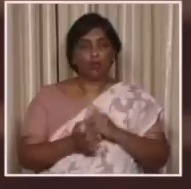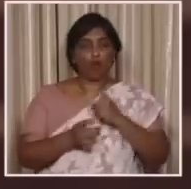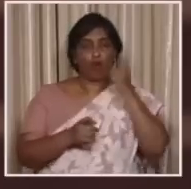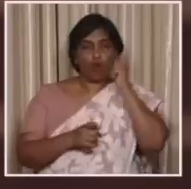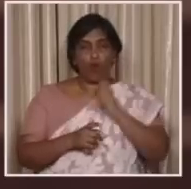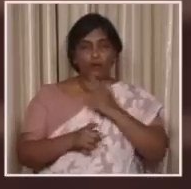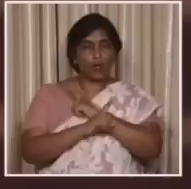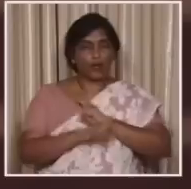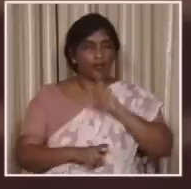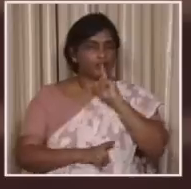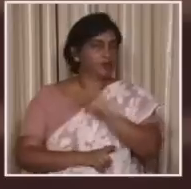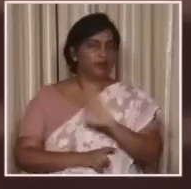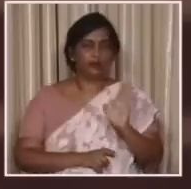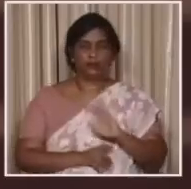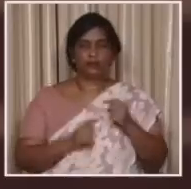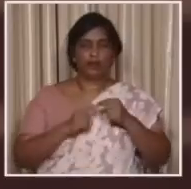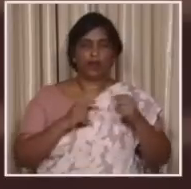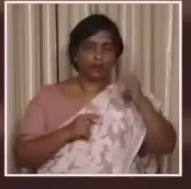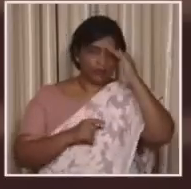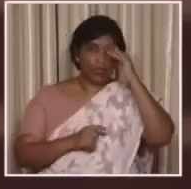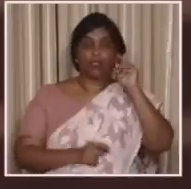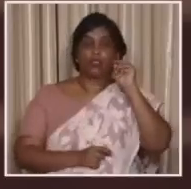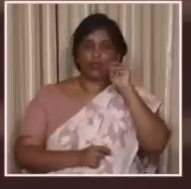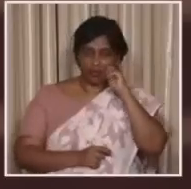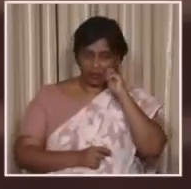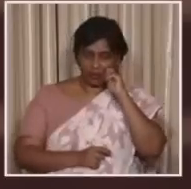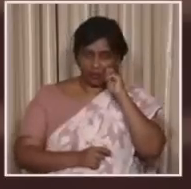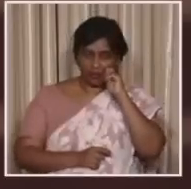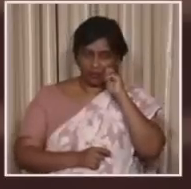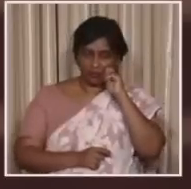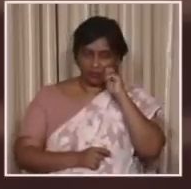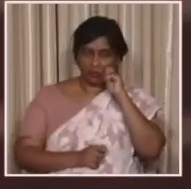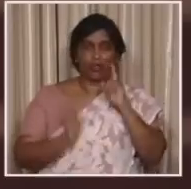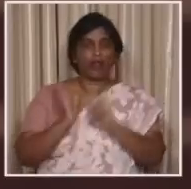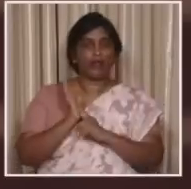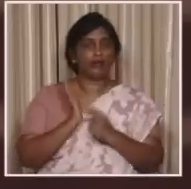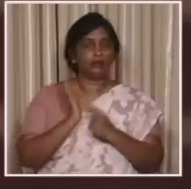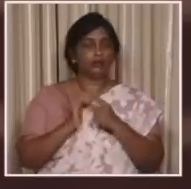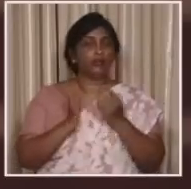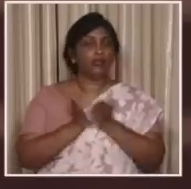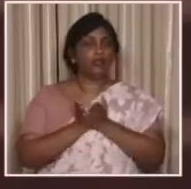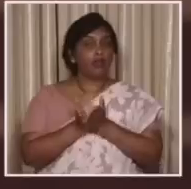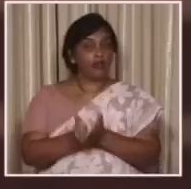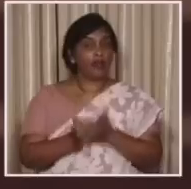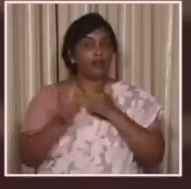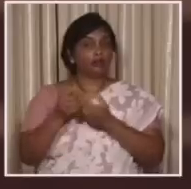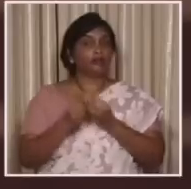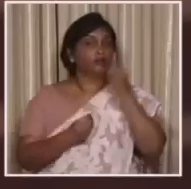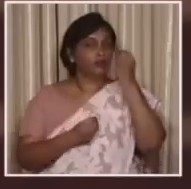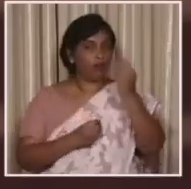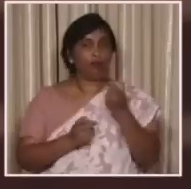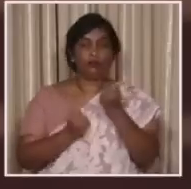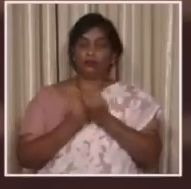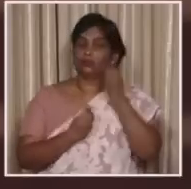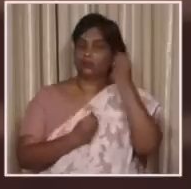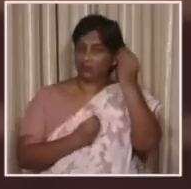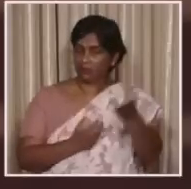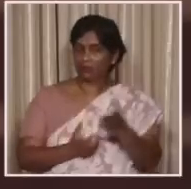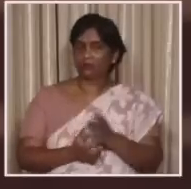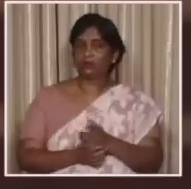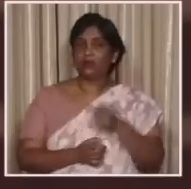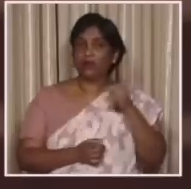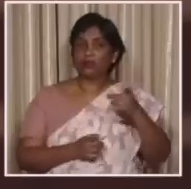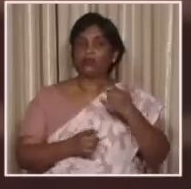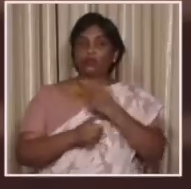එපා. එහෙමනම් විපක්ෂ නායකතුමාගේ තාත්තා LTT එකට නැව් පිටින් ආයුධ දුන්නයි කිව්වා. සල්ලි දුන්නයි කිව්වා.